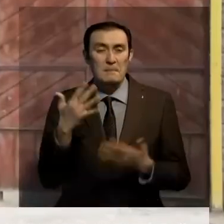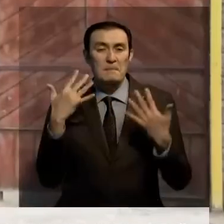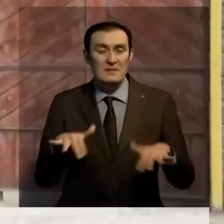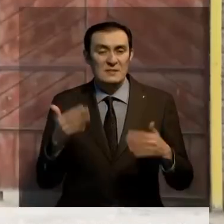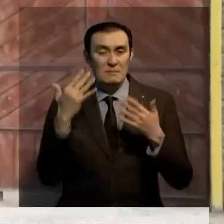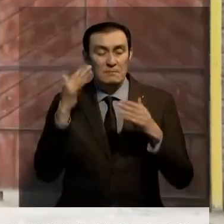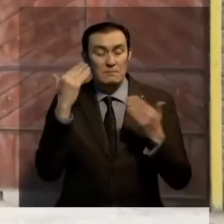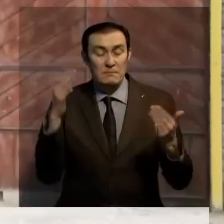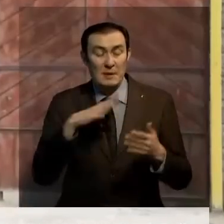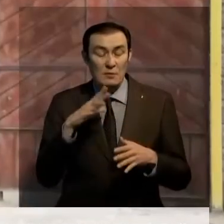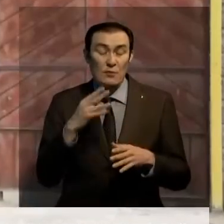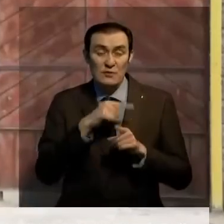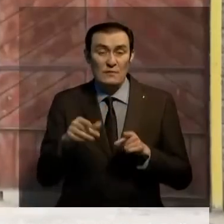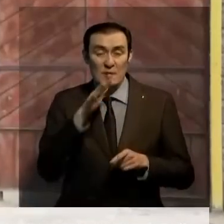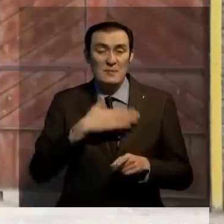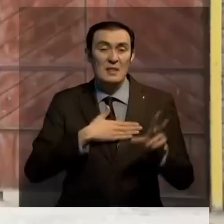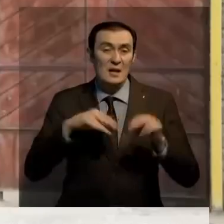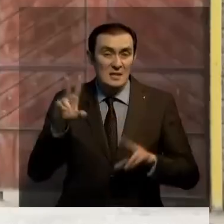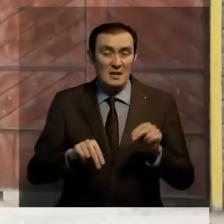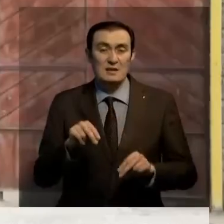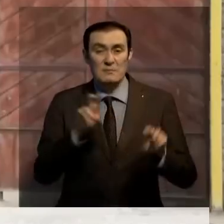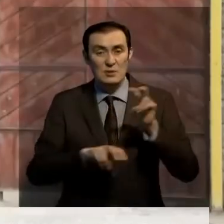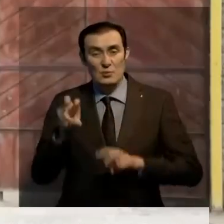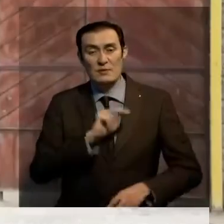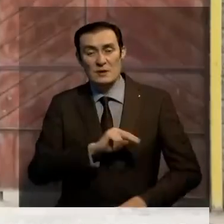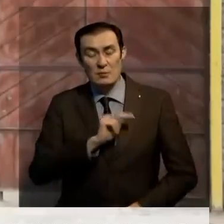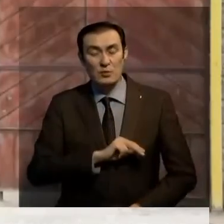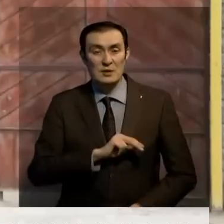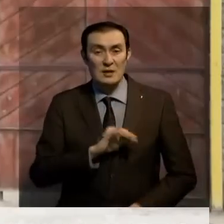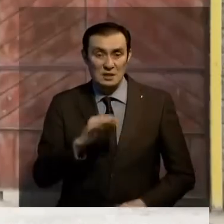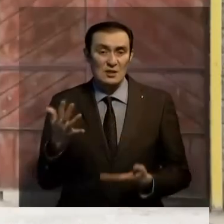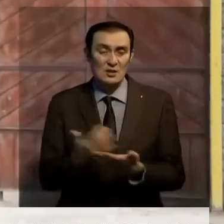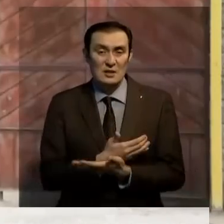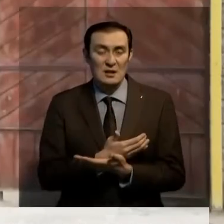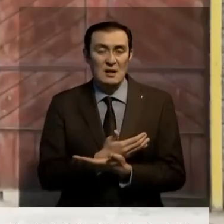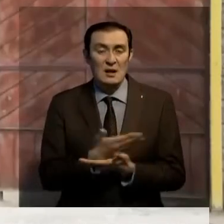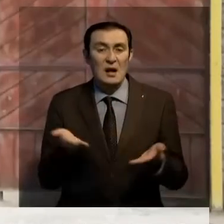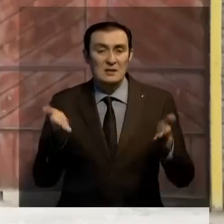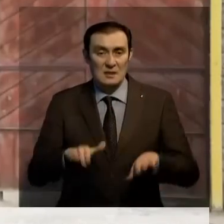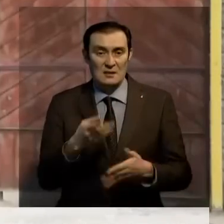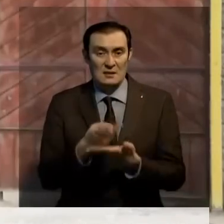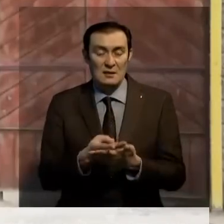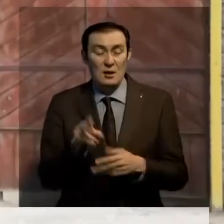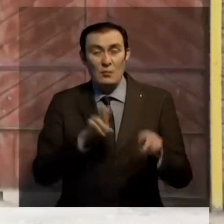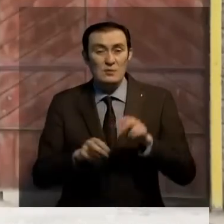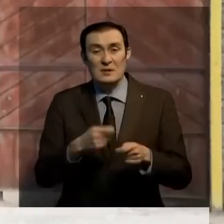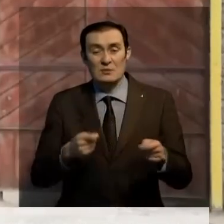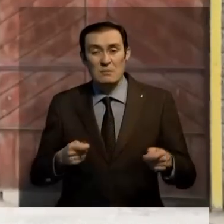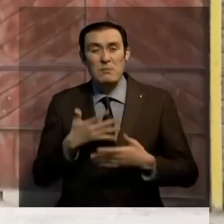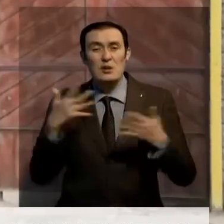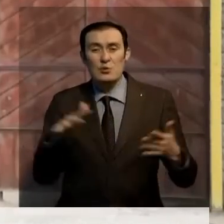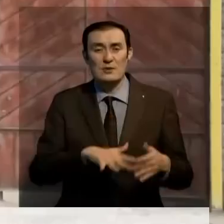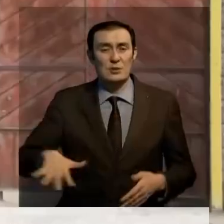пропавшим. На протяжении этого времени мы не прекращали поисковые работы и вот нашли останки тела. Поиски затянулись из-за огромной